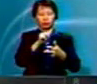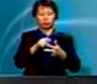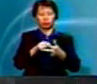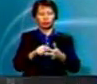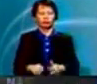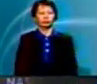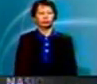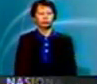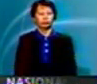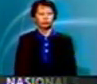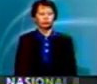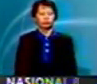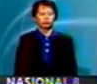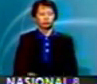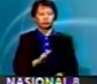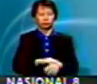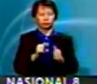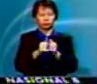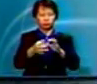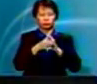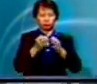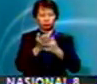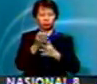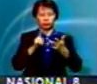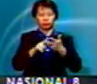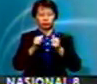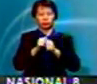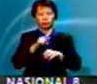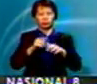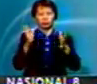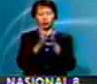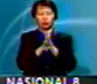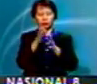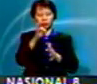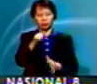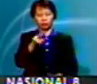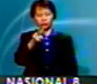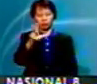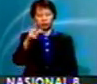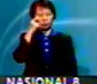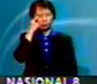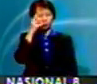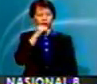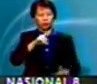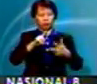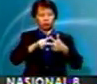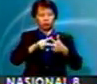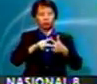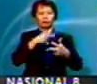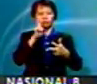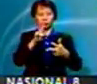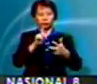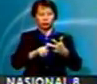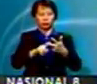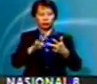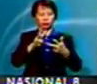Ardelia. Emas sah milik Malaysia menerusi Xiao Zuan dengan catatan keseluruhan 19.23 mata dan Juwita dengan pingat perak,